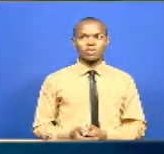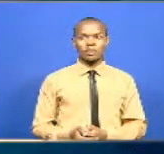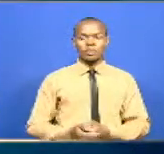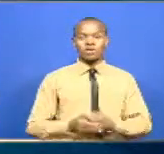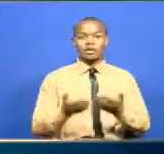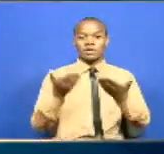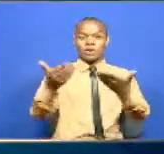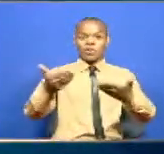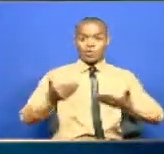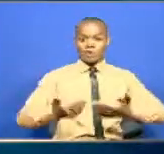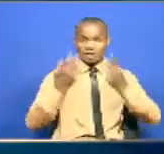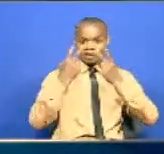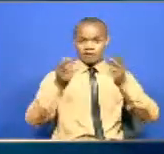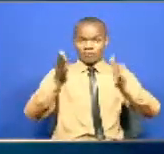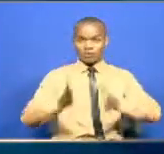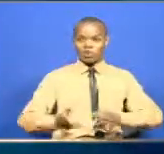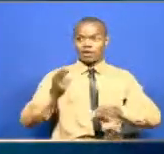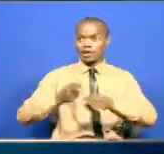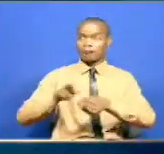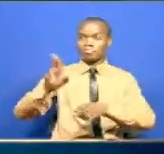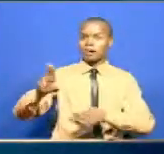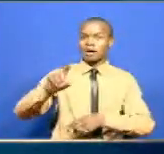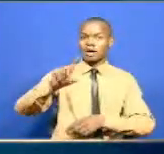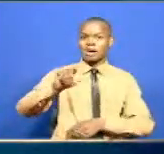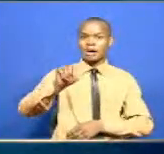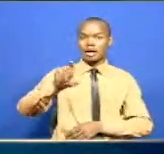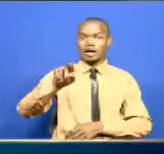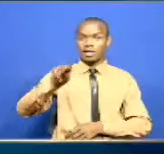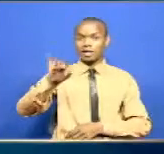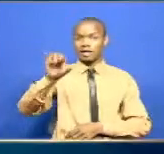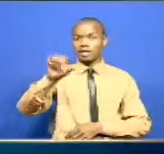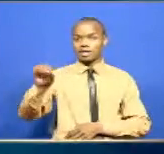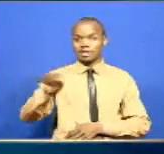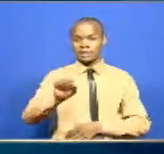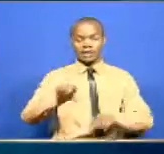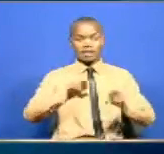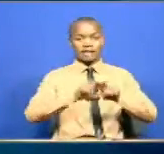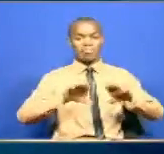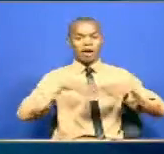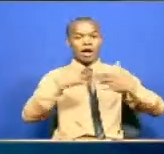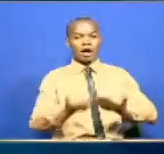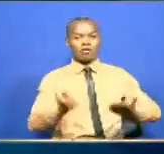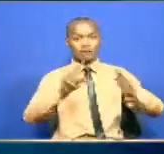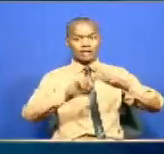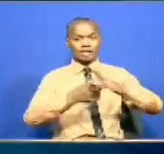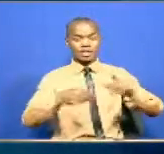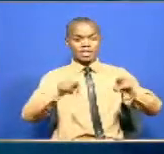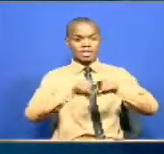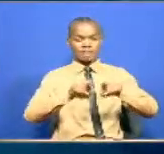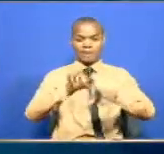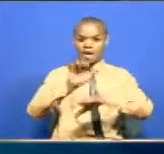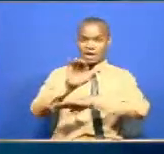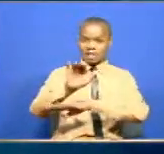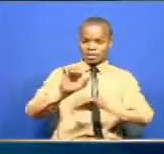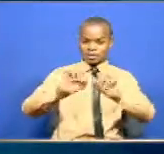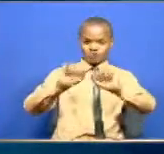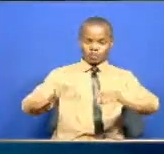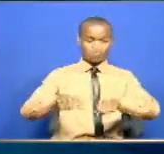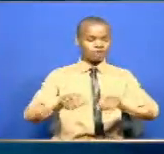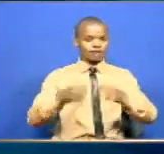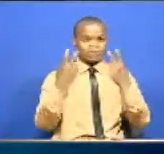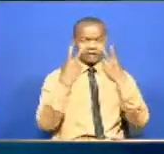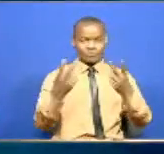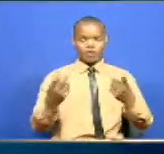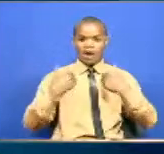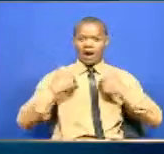Karibu tena mtazamaji, mimi nafahamika kama Gladys Mungai kama nilivyoanza kwa kutanguliza. Na nakuhusihi tu ukae mkao wa kula, manake tuna